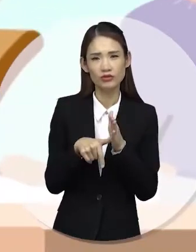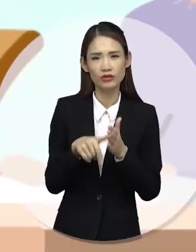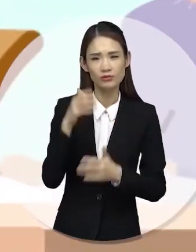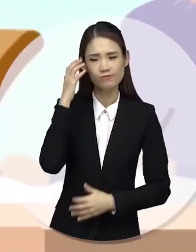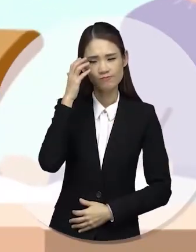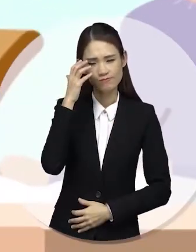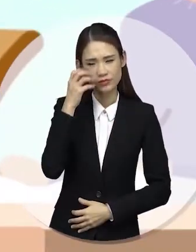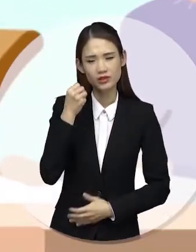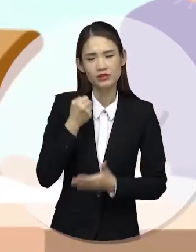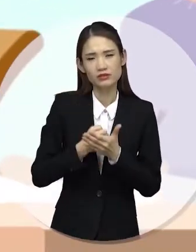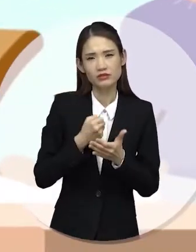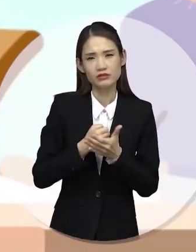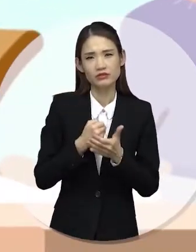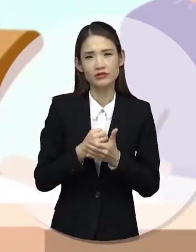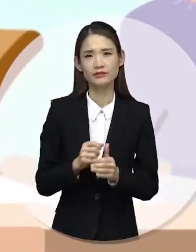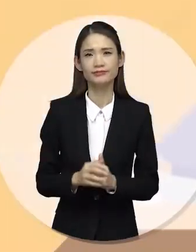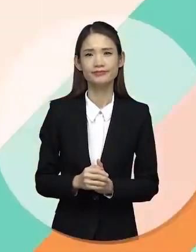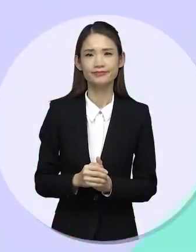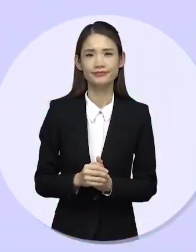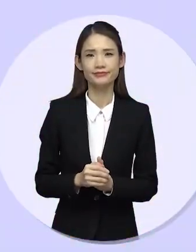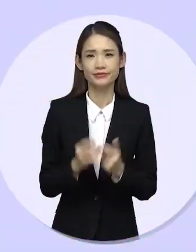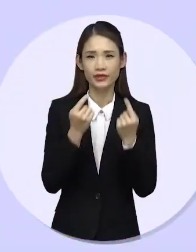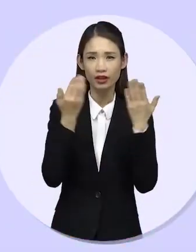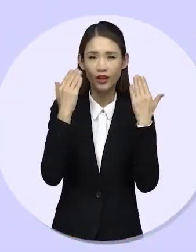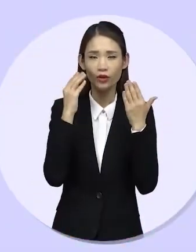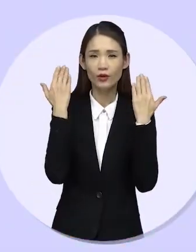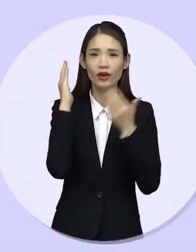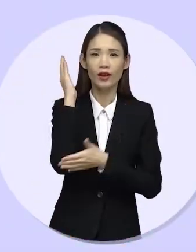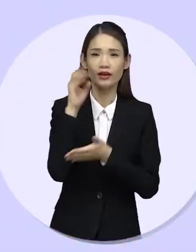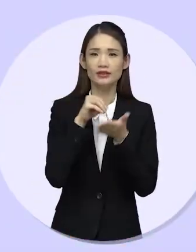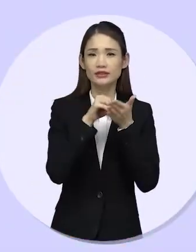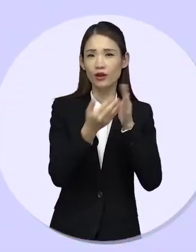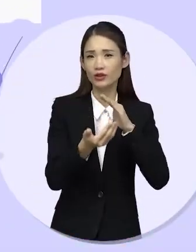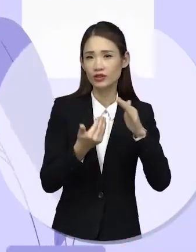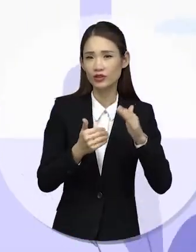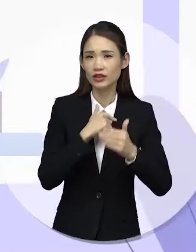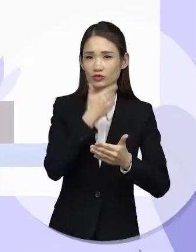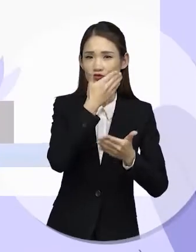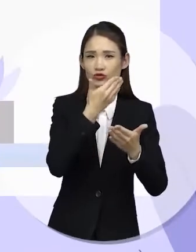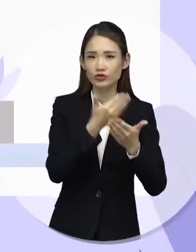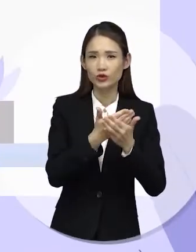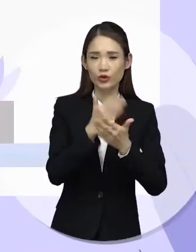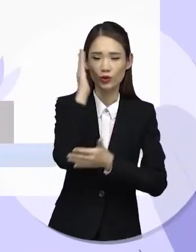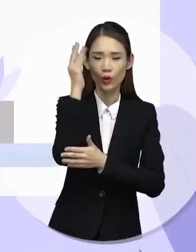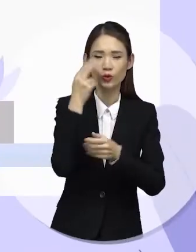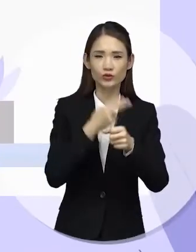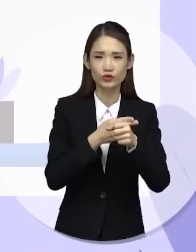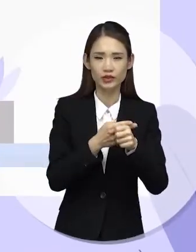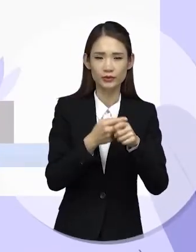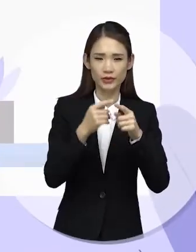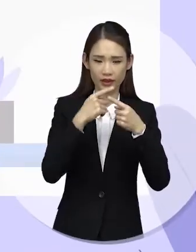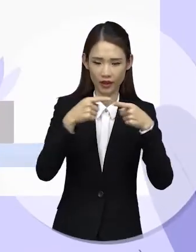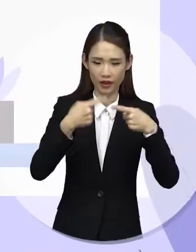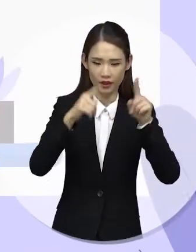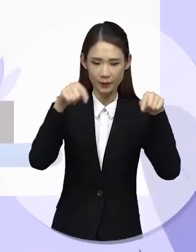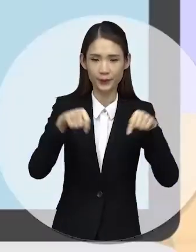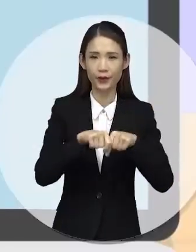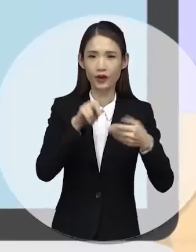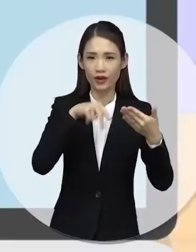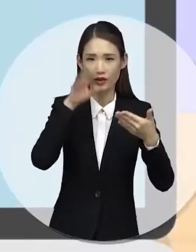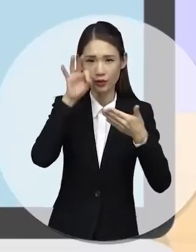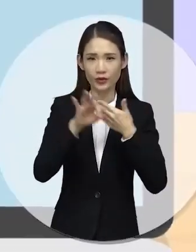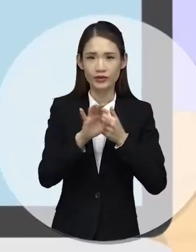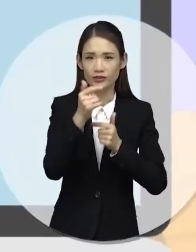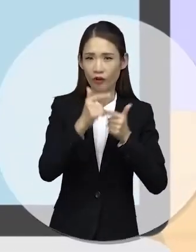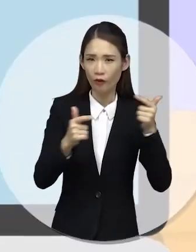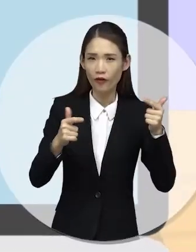이럴 때는 참 애가 탑니다. 대학교 강의를 신청하기 전에 제일 중요한 것은 교수님들의 강의 평가겠죠.